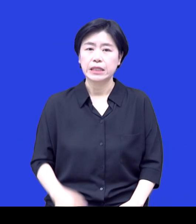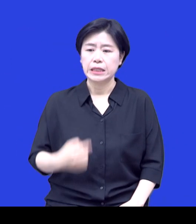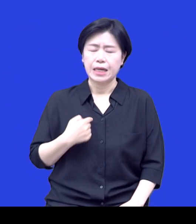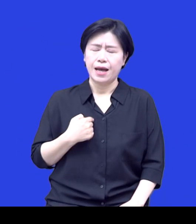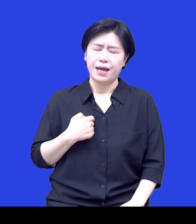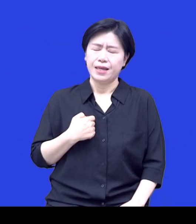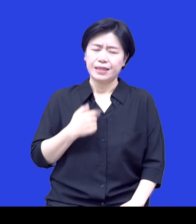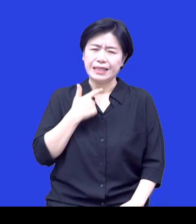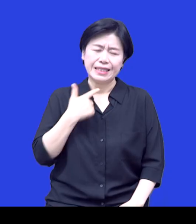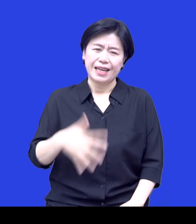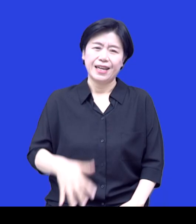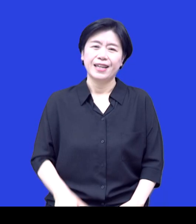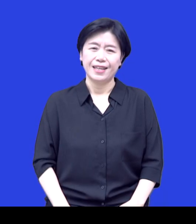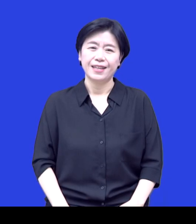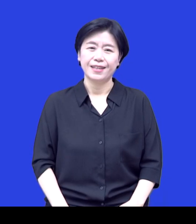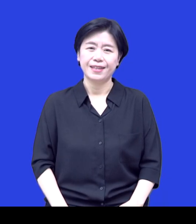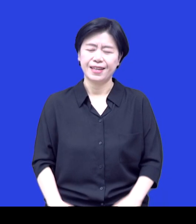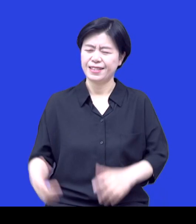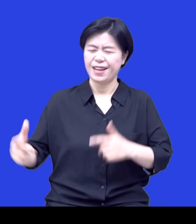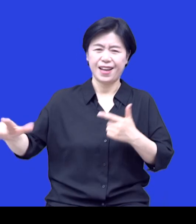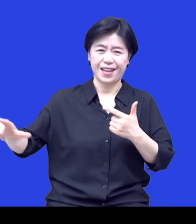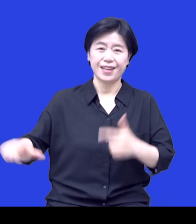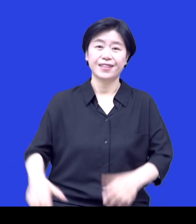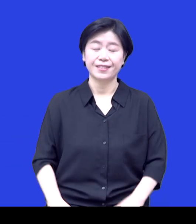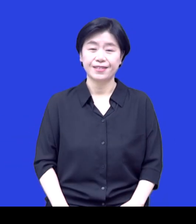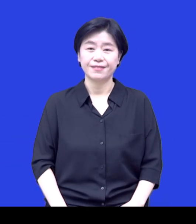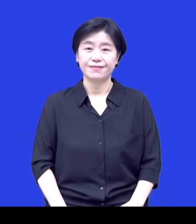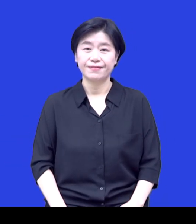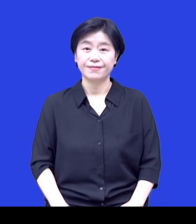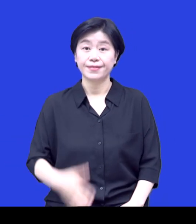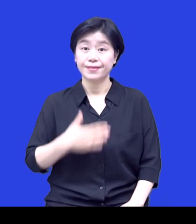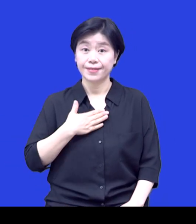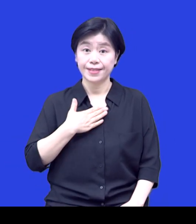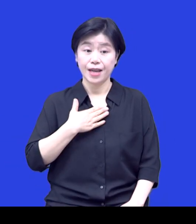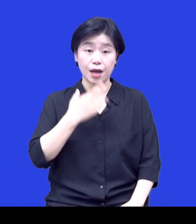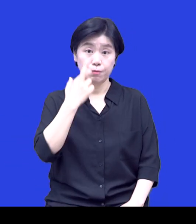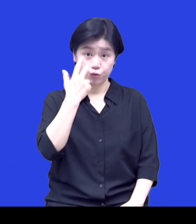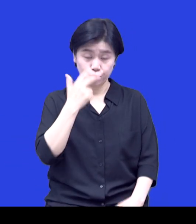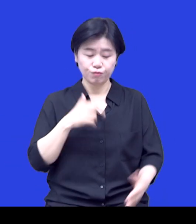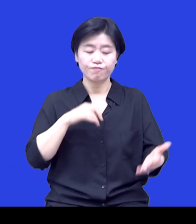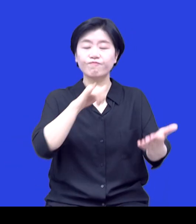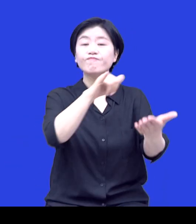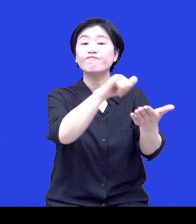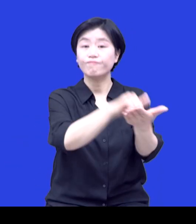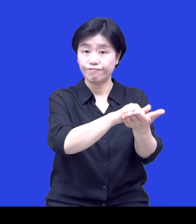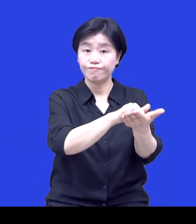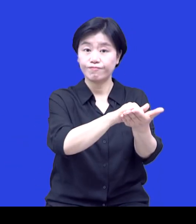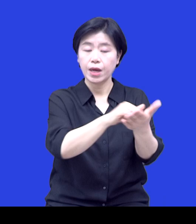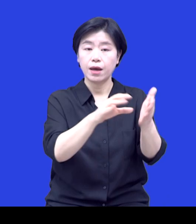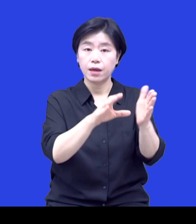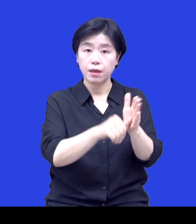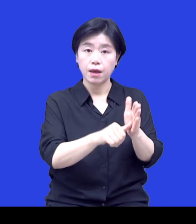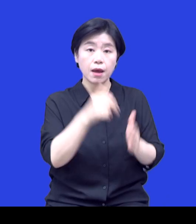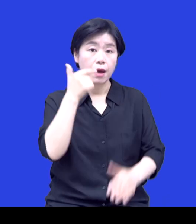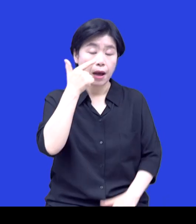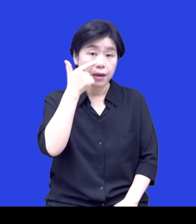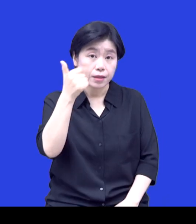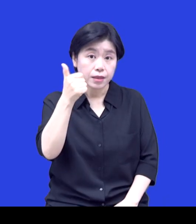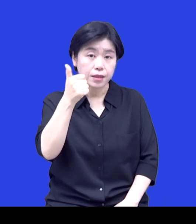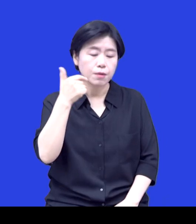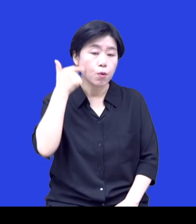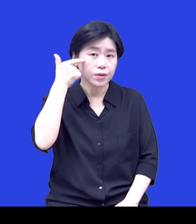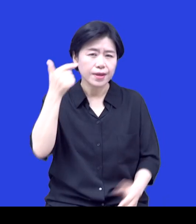됐어요. 그 제가 이제 이민 가가지고 중학교 때 이민 갔는데 아버님이 개척교회를 하셨는데 예.